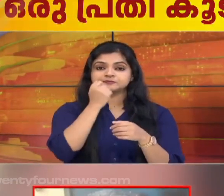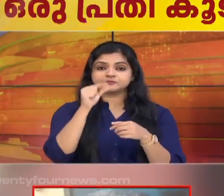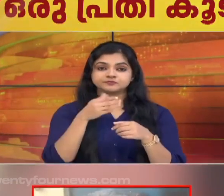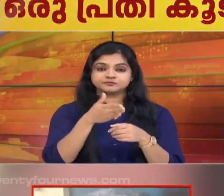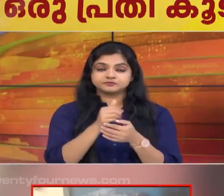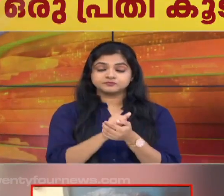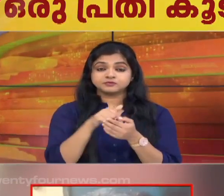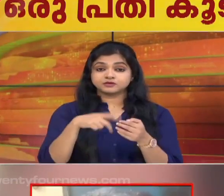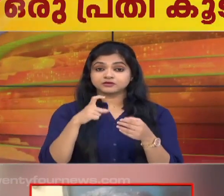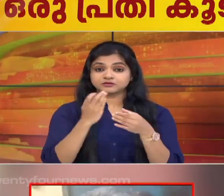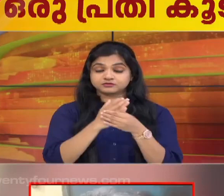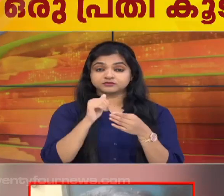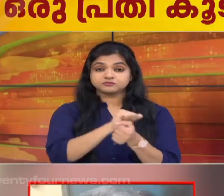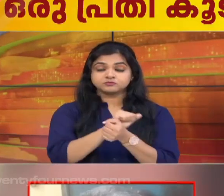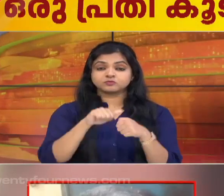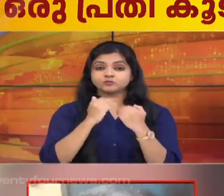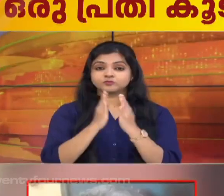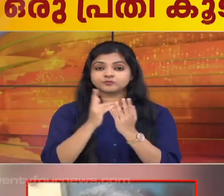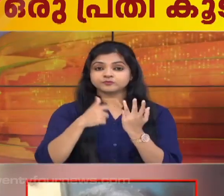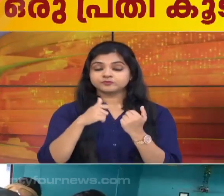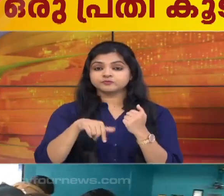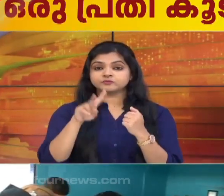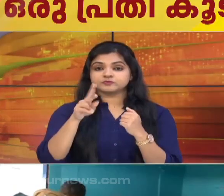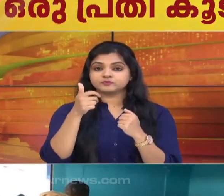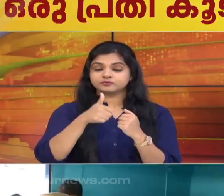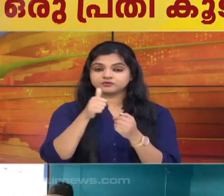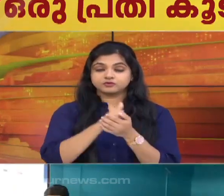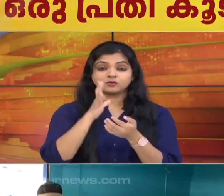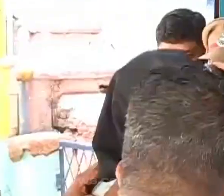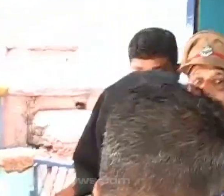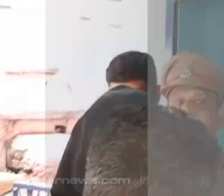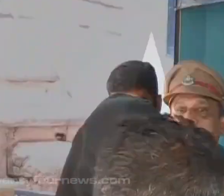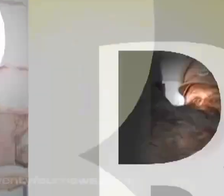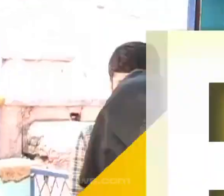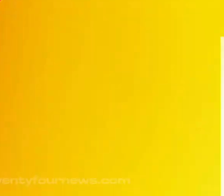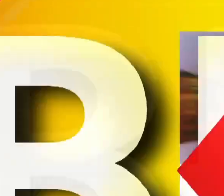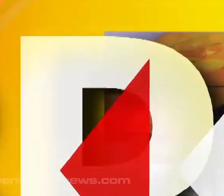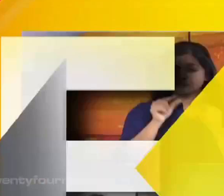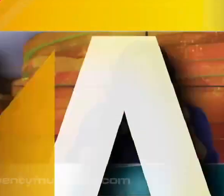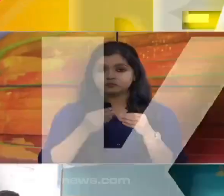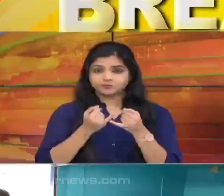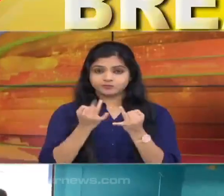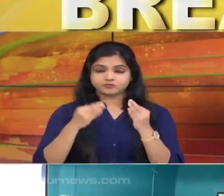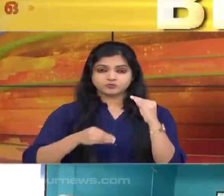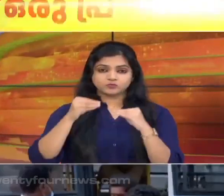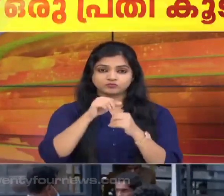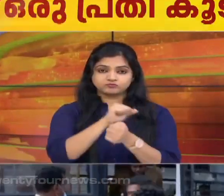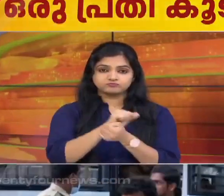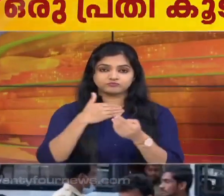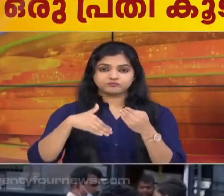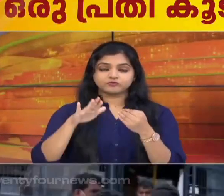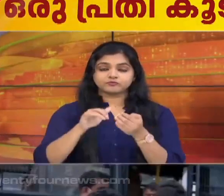അറസ്റ്റിലായവരുടെ എണ്ണം 26-ആയി. മുഖ്യ ഇടപെടൽ നടത്തിയ ആളുകളടക്കം ഈ കേസിൽ ഇനിയും പിടിയിലാകാനുണ്ട്. എന്തായാലും ശ്രീനിവാസനെ കൊലപ്പെടുത്തുന്നതിന്